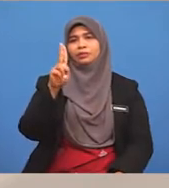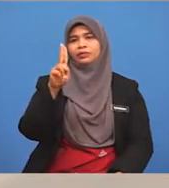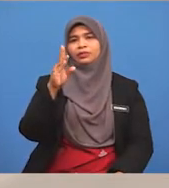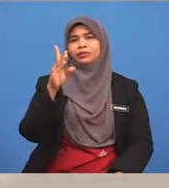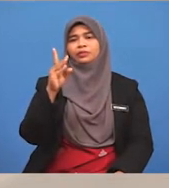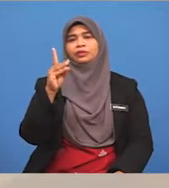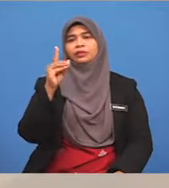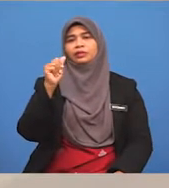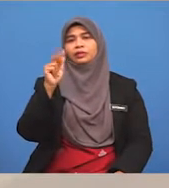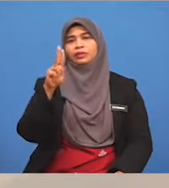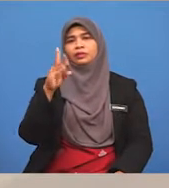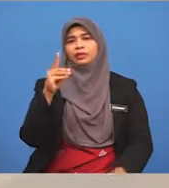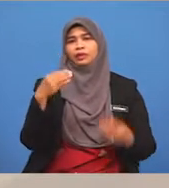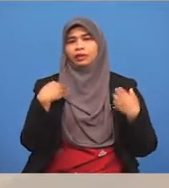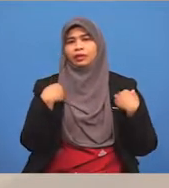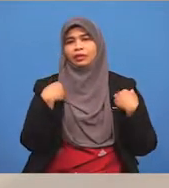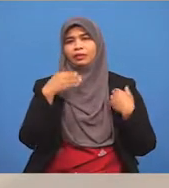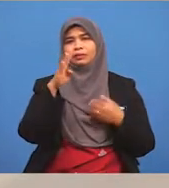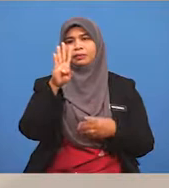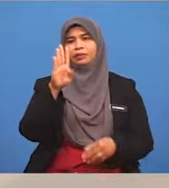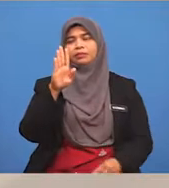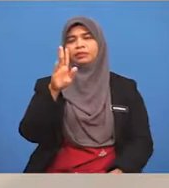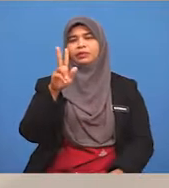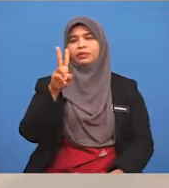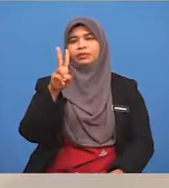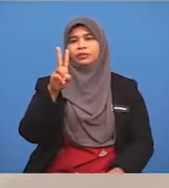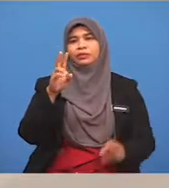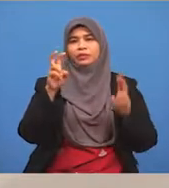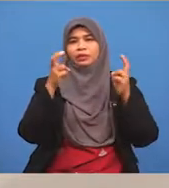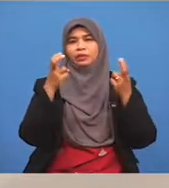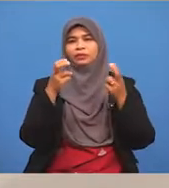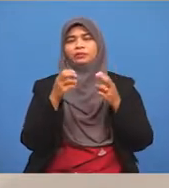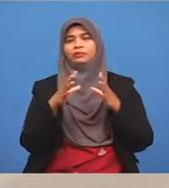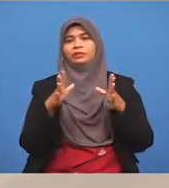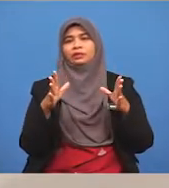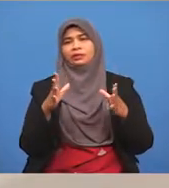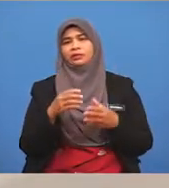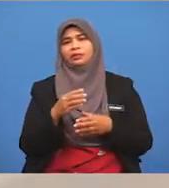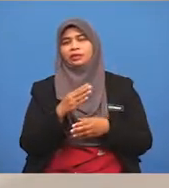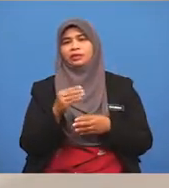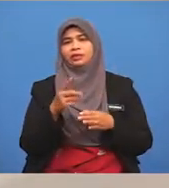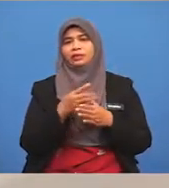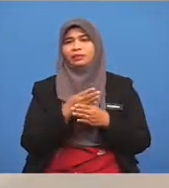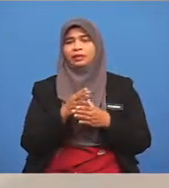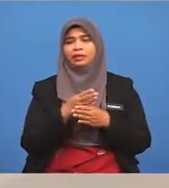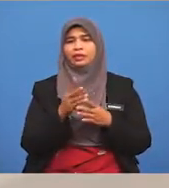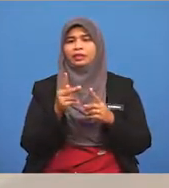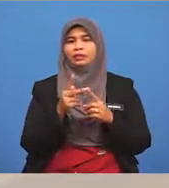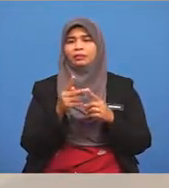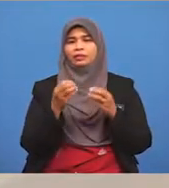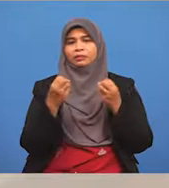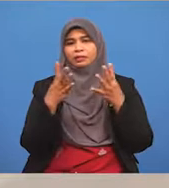40 buah tajuk besar yang dibahagikan pula kepada beberapa bab. Selain